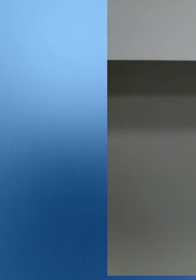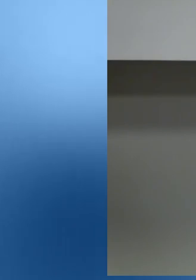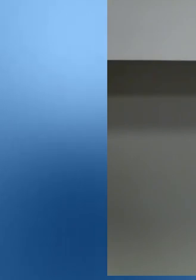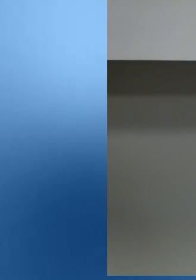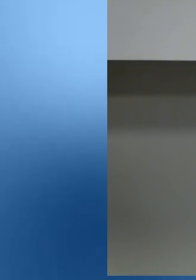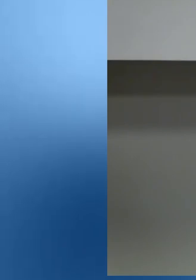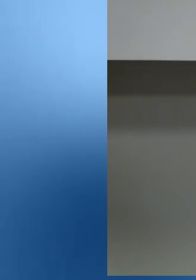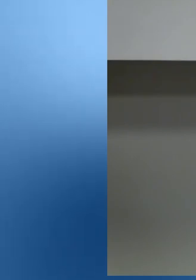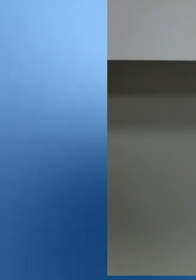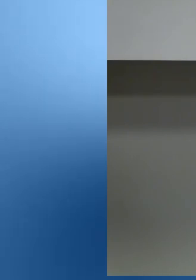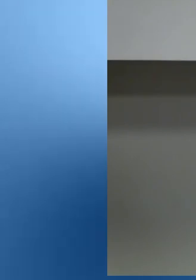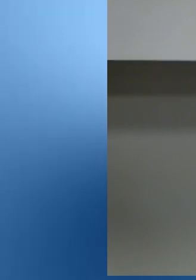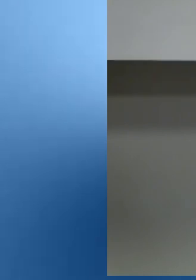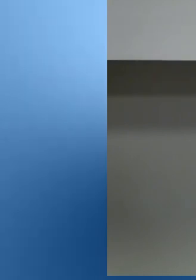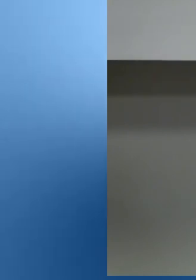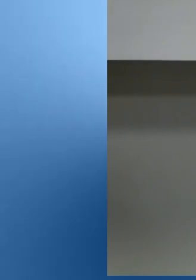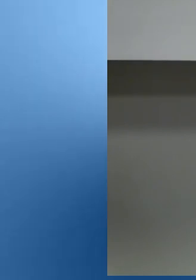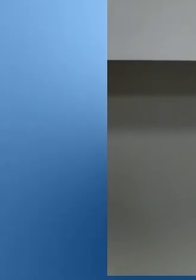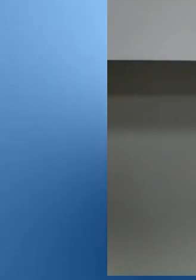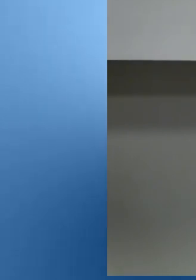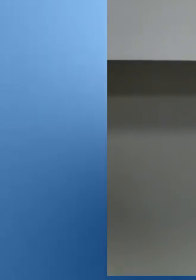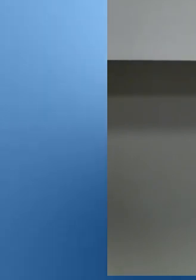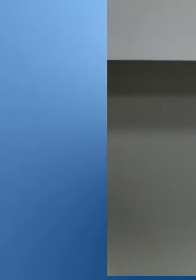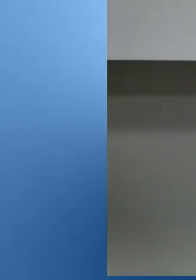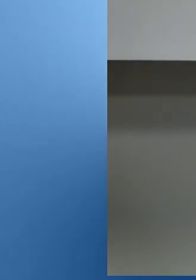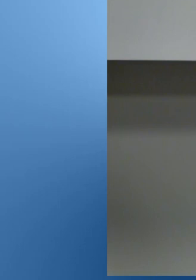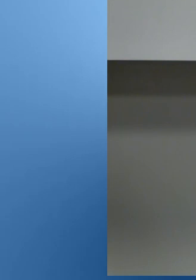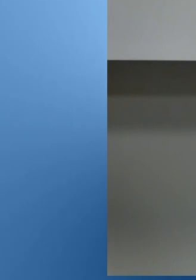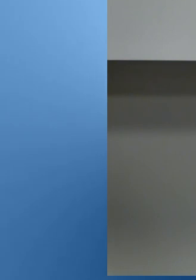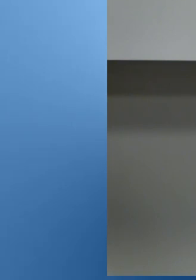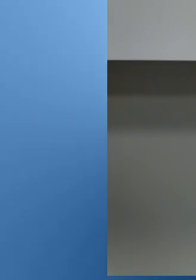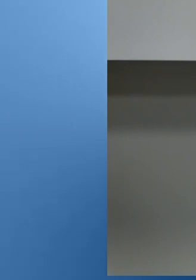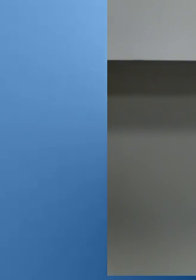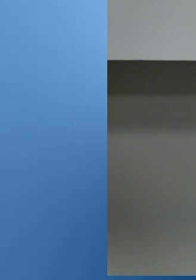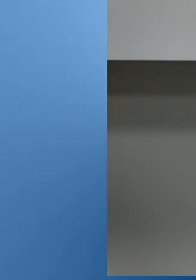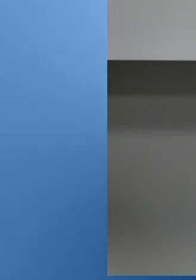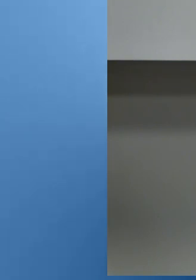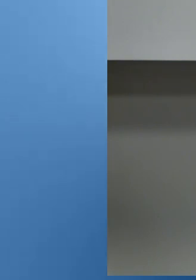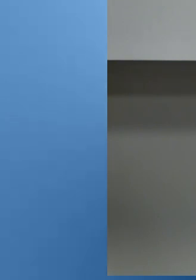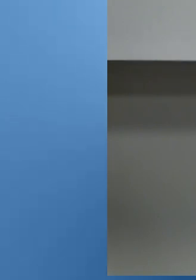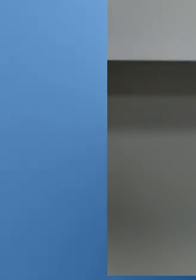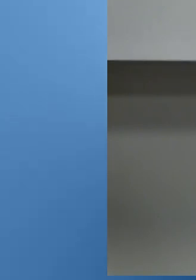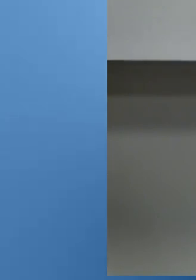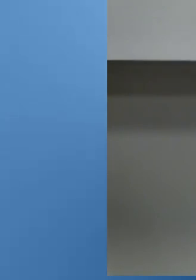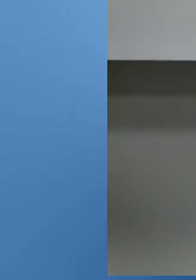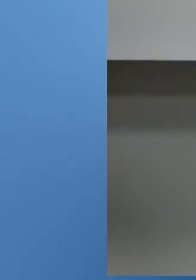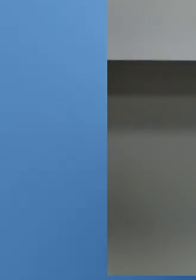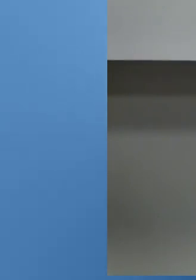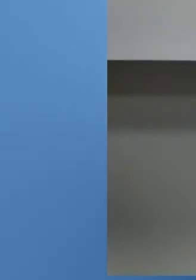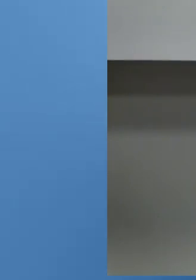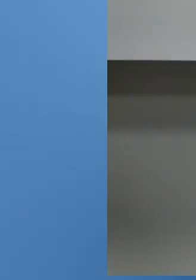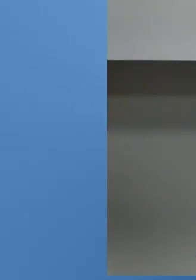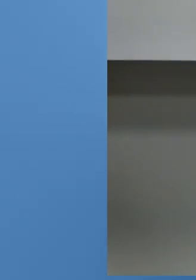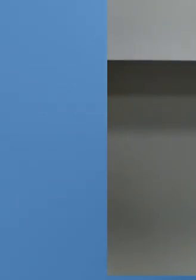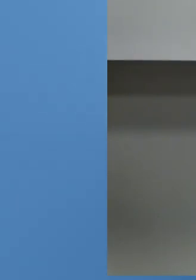évidemment les deux bout du contrat euh je mets au voix qui ne prend pas part au vote qui s'abstient qui vote contre qui vote pour unanimité la